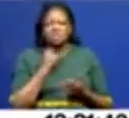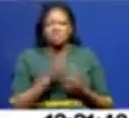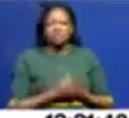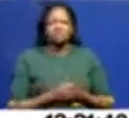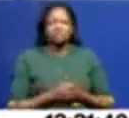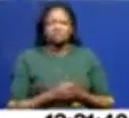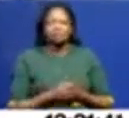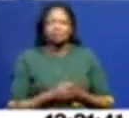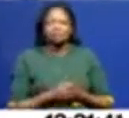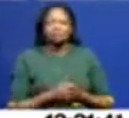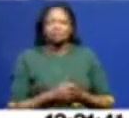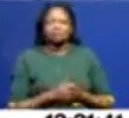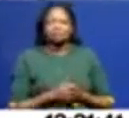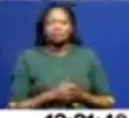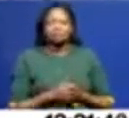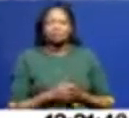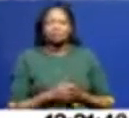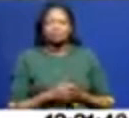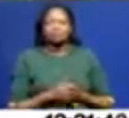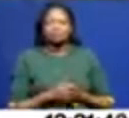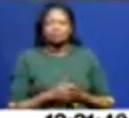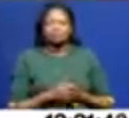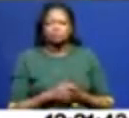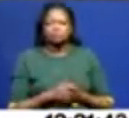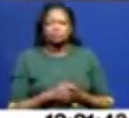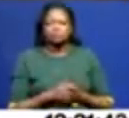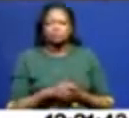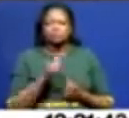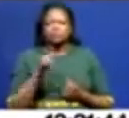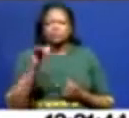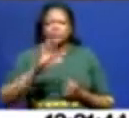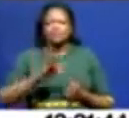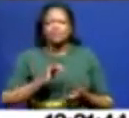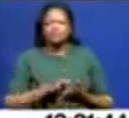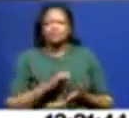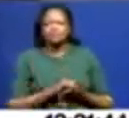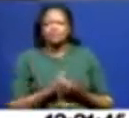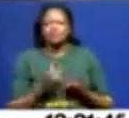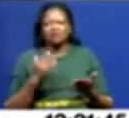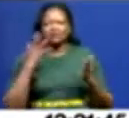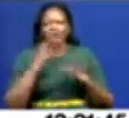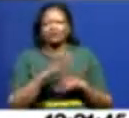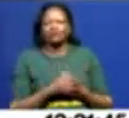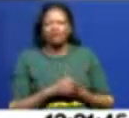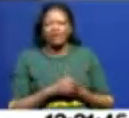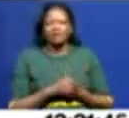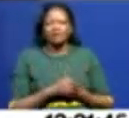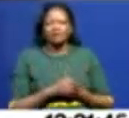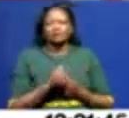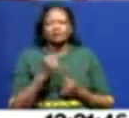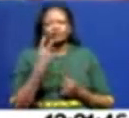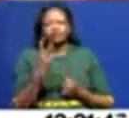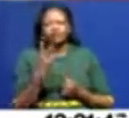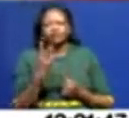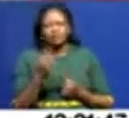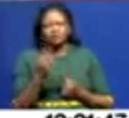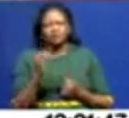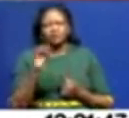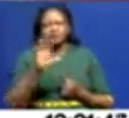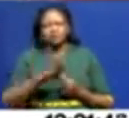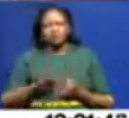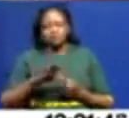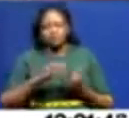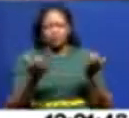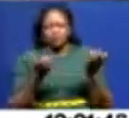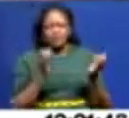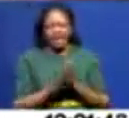wa uwanja wa biashara wa Uyi, ambapo una zaidi ya mitaa 20 ya kibiashara na yenye